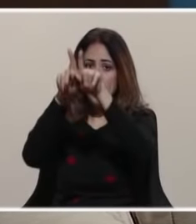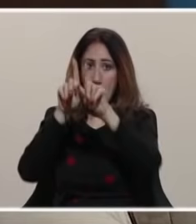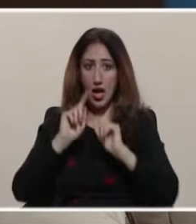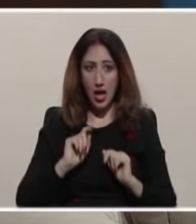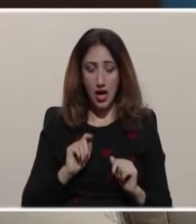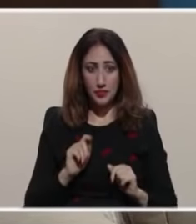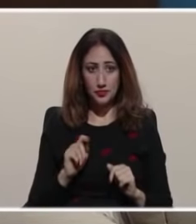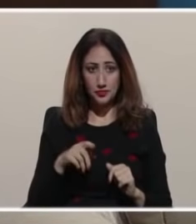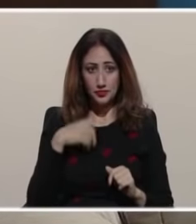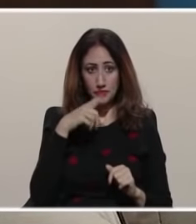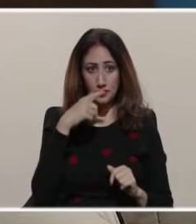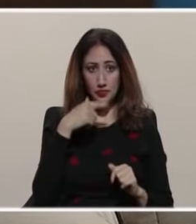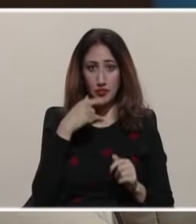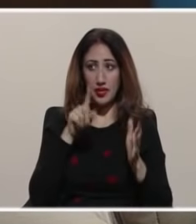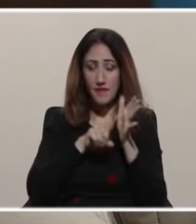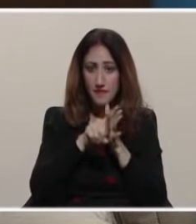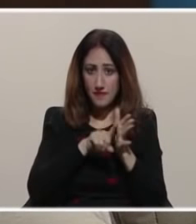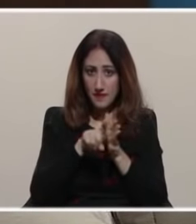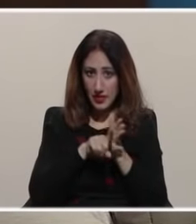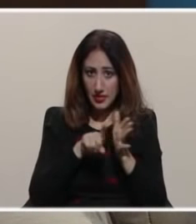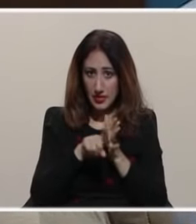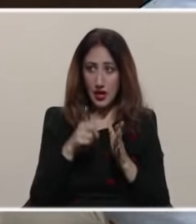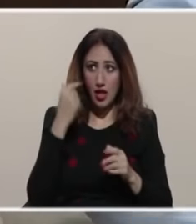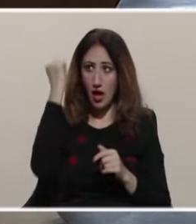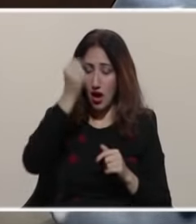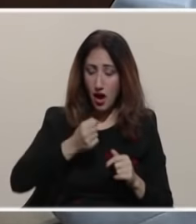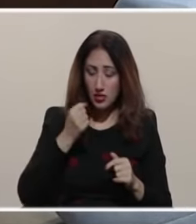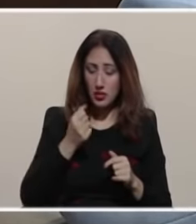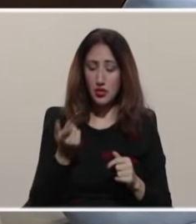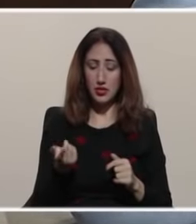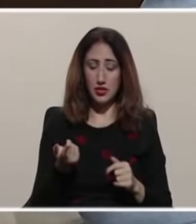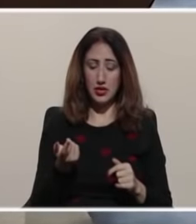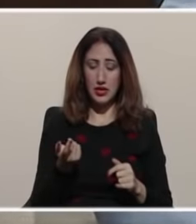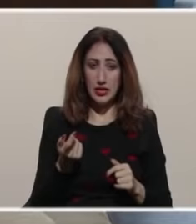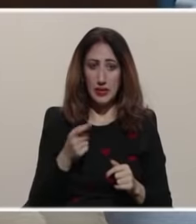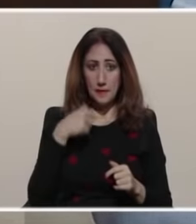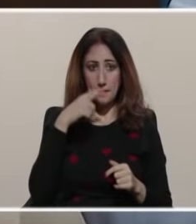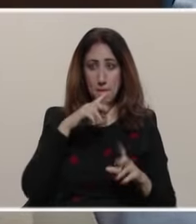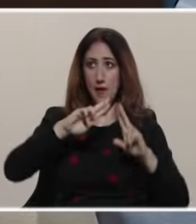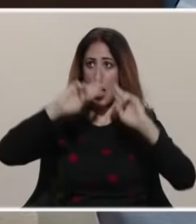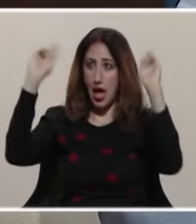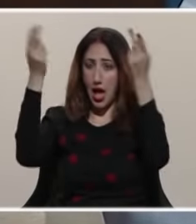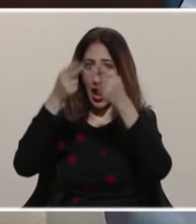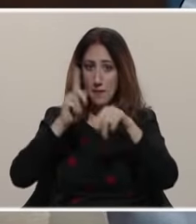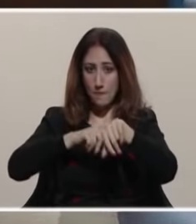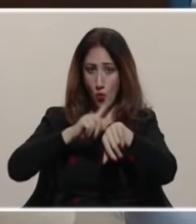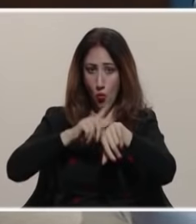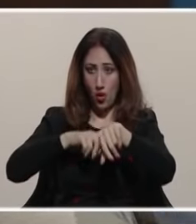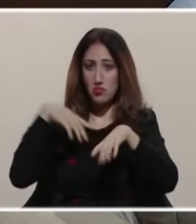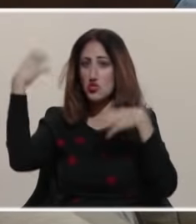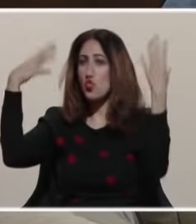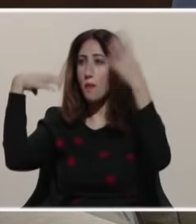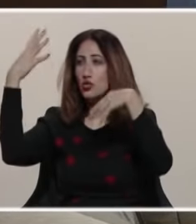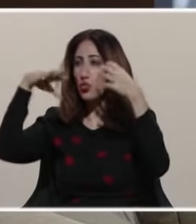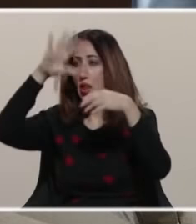الفتن، الهرج اللهو، الهرج القتل. تخيل حضرتك مثلا تجد العالم كله في وقت منشغل جدا